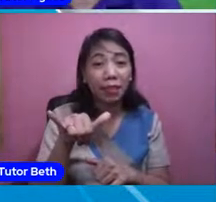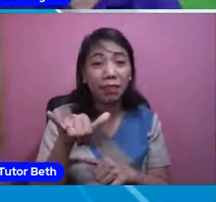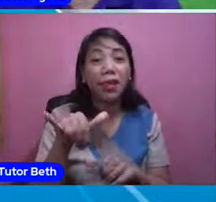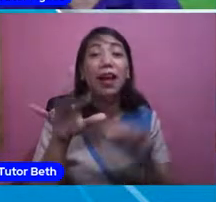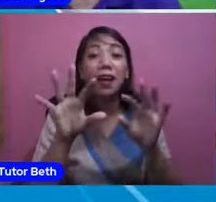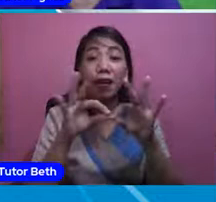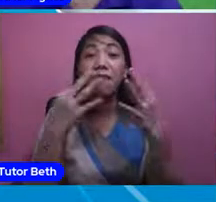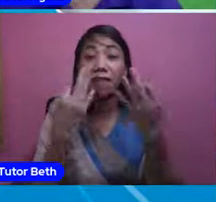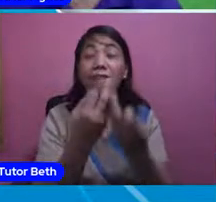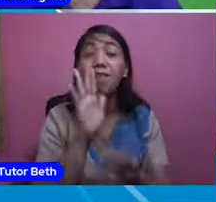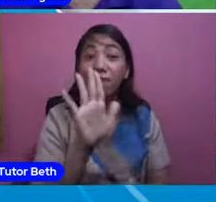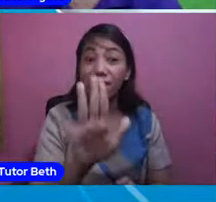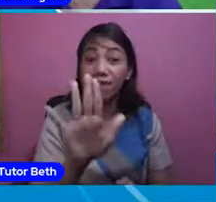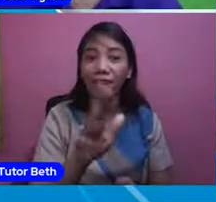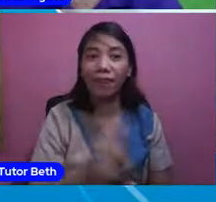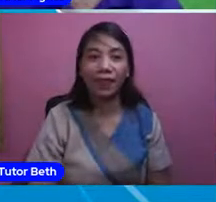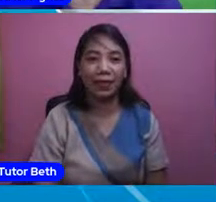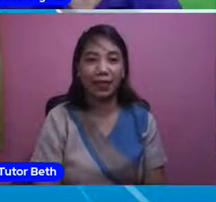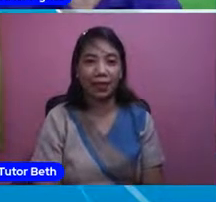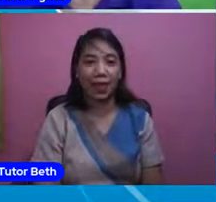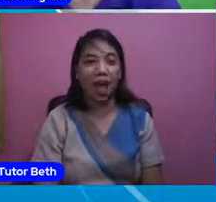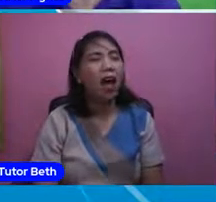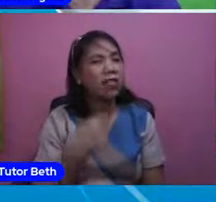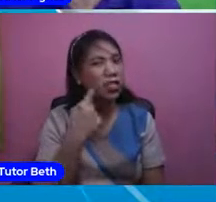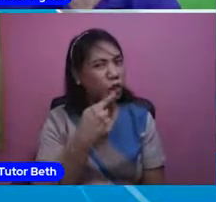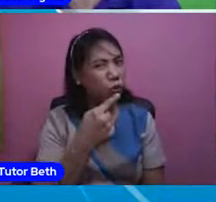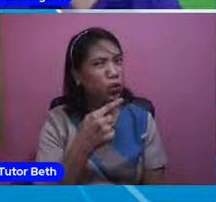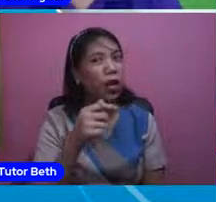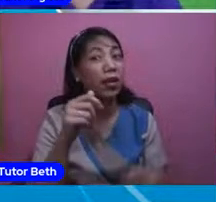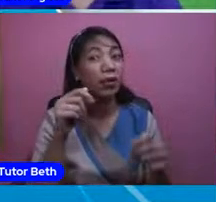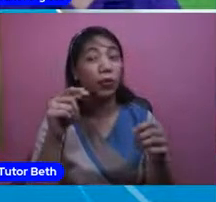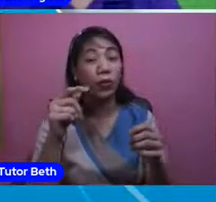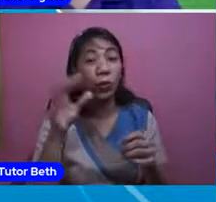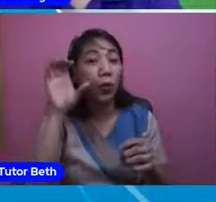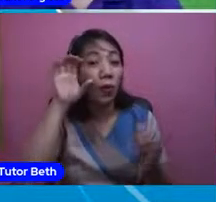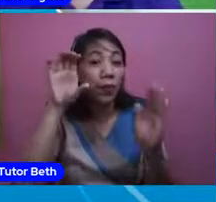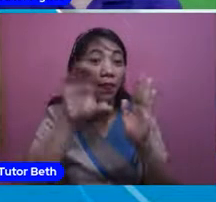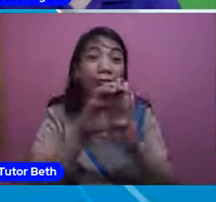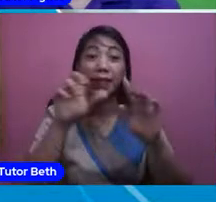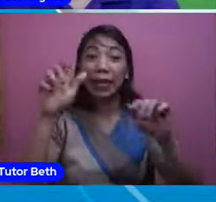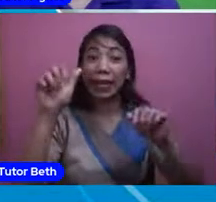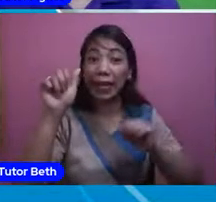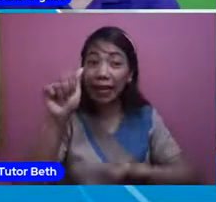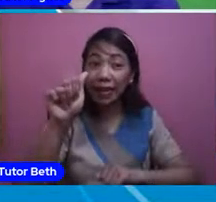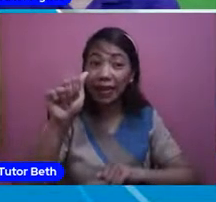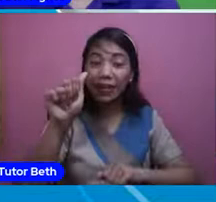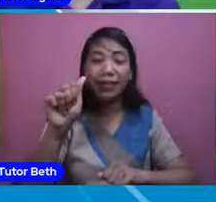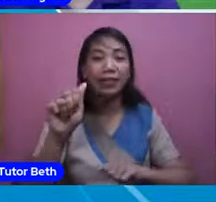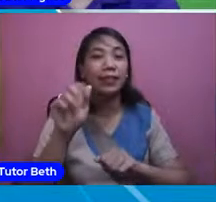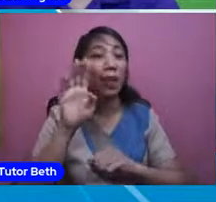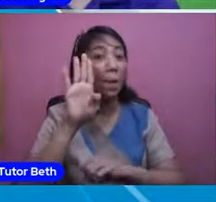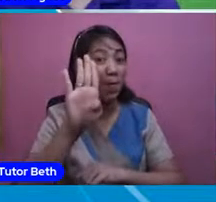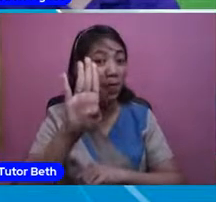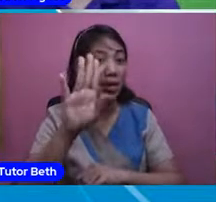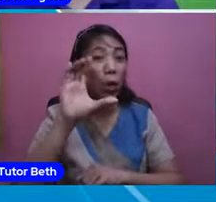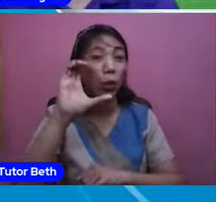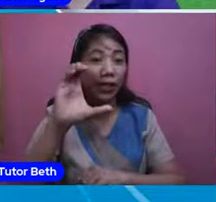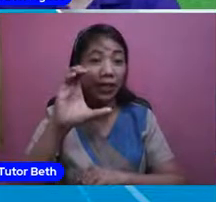bahay yung Lolo at Lola? Sino sa inyo na tatlo lang kayo? Sige nga, pakicomment nga po.